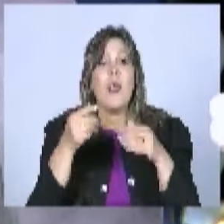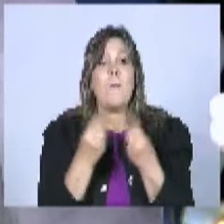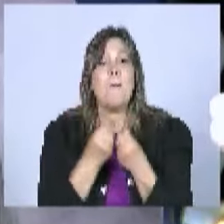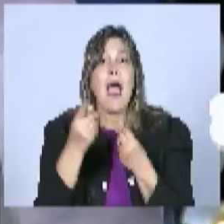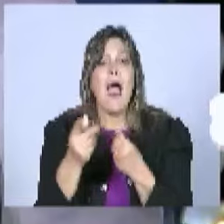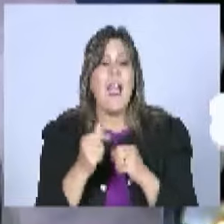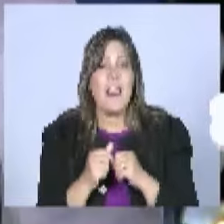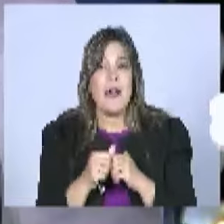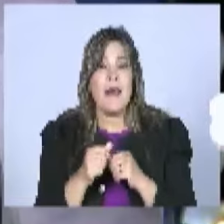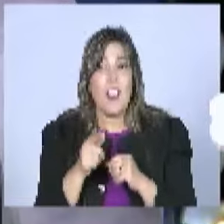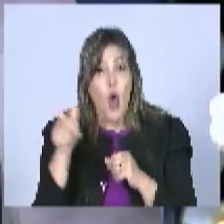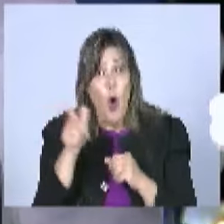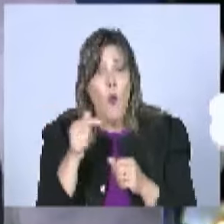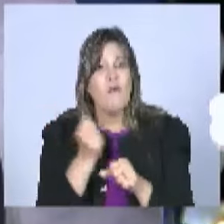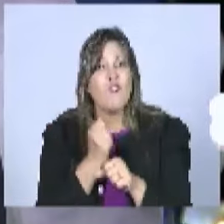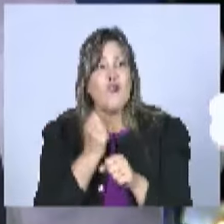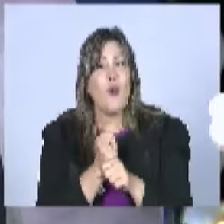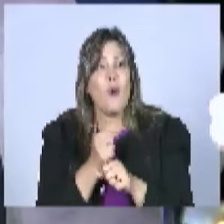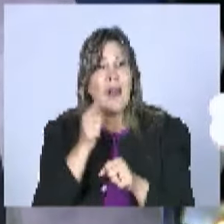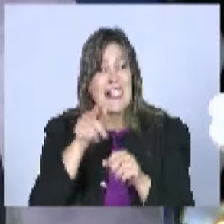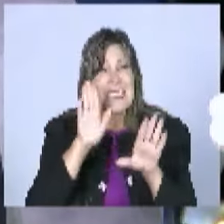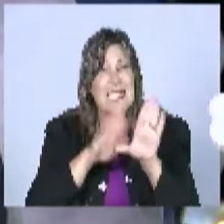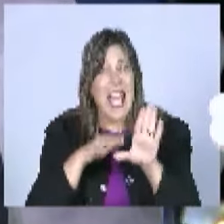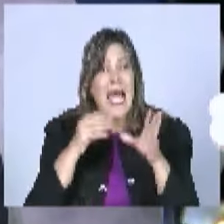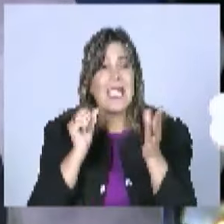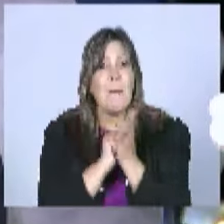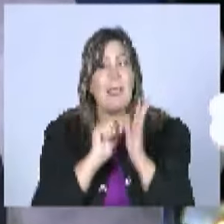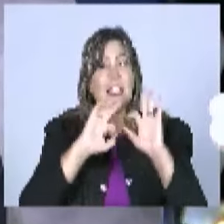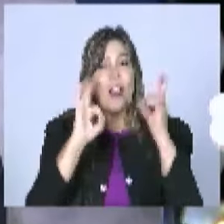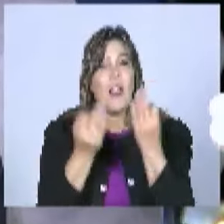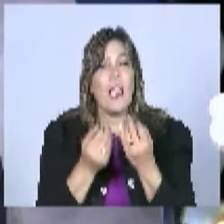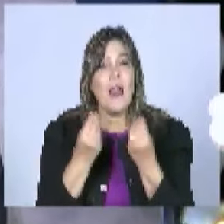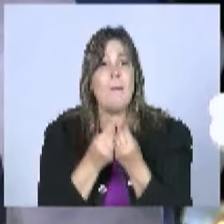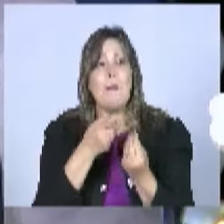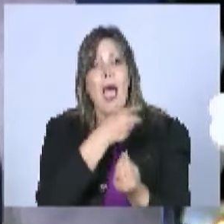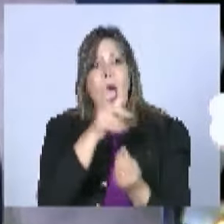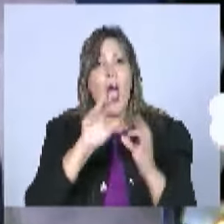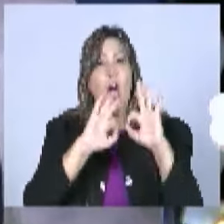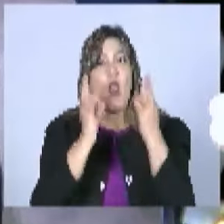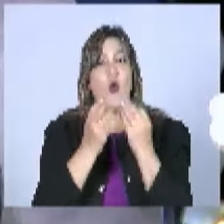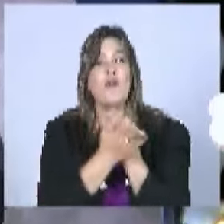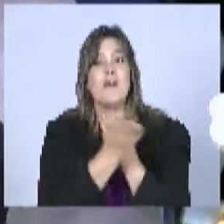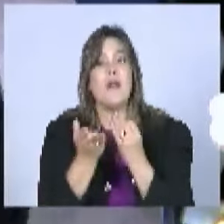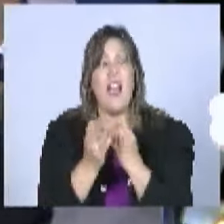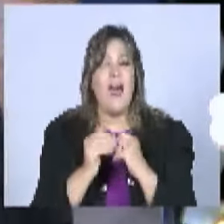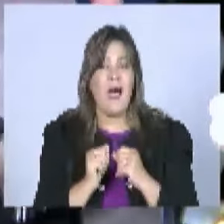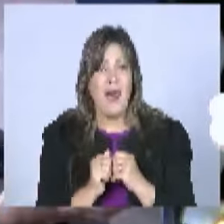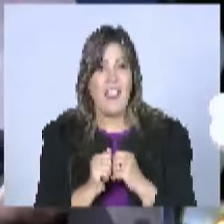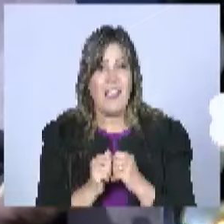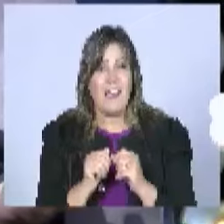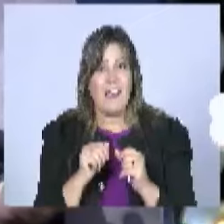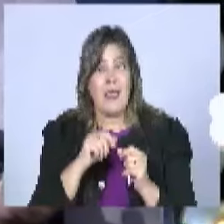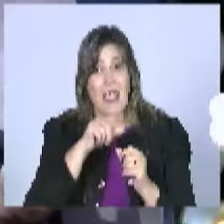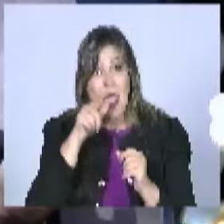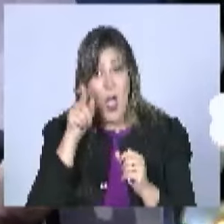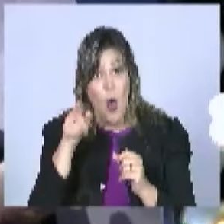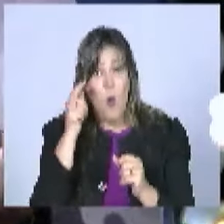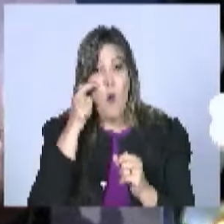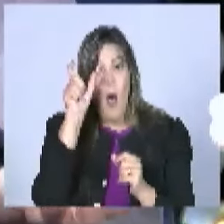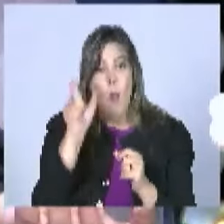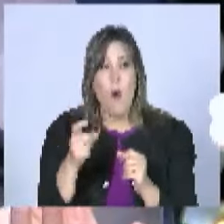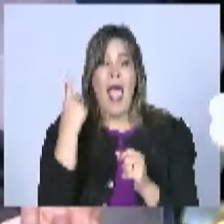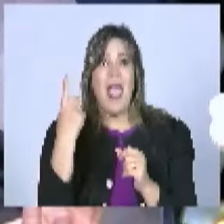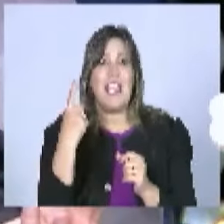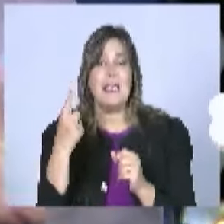وانت معاهم الامر التاني هو واحد وهم 10